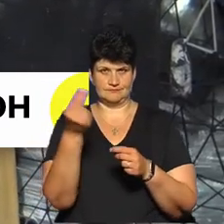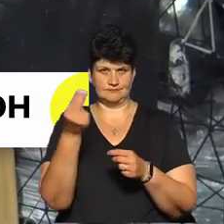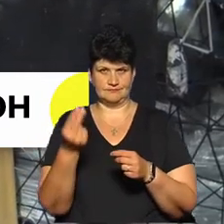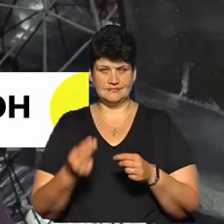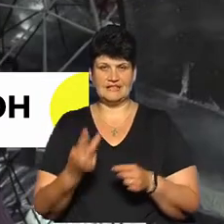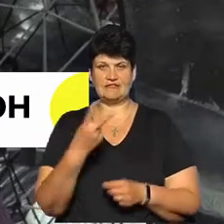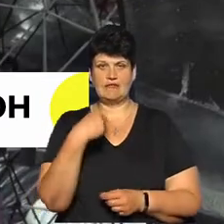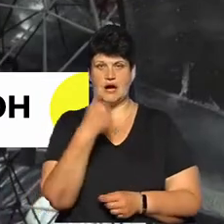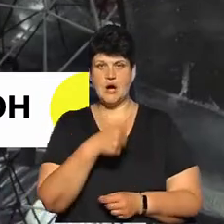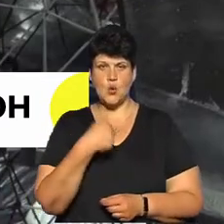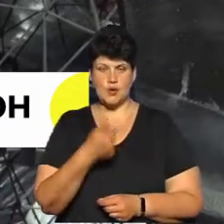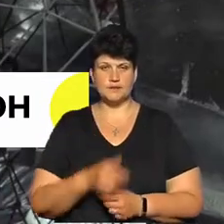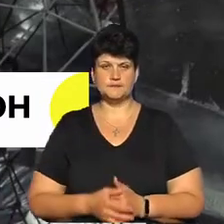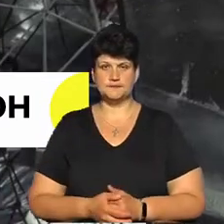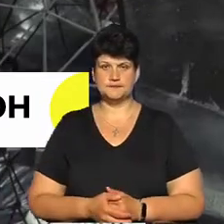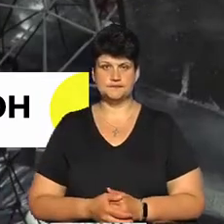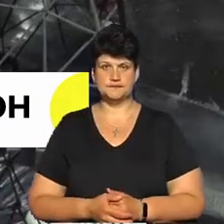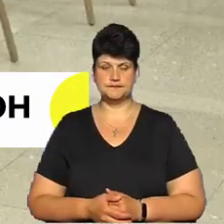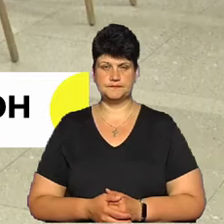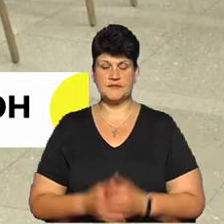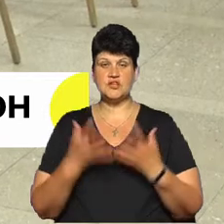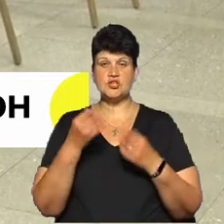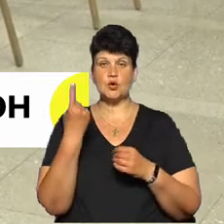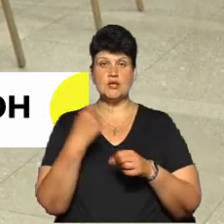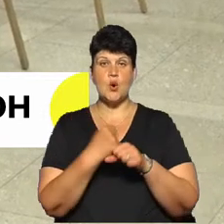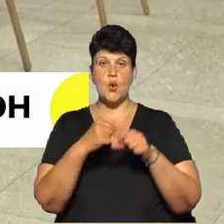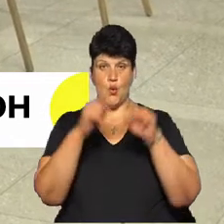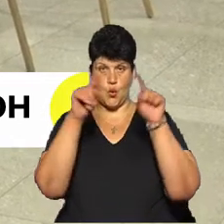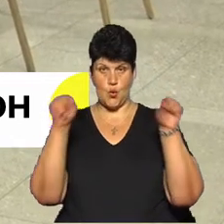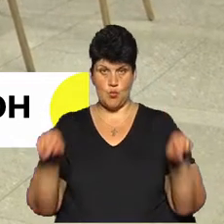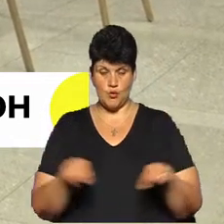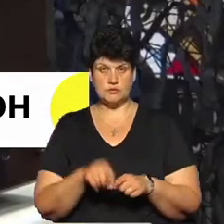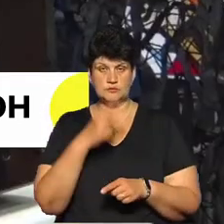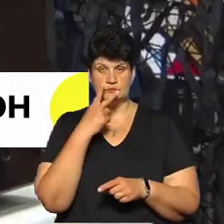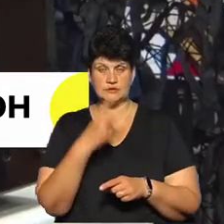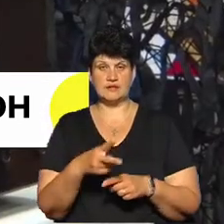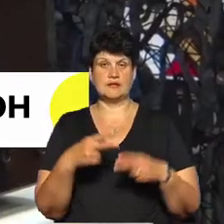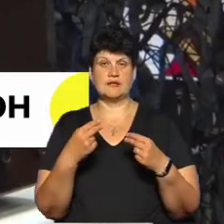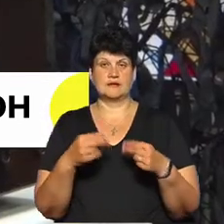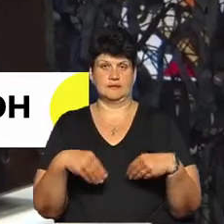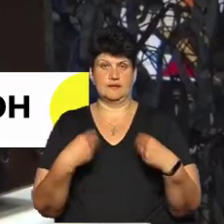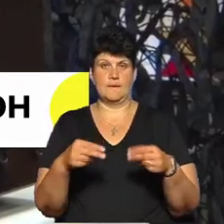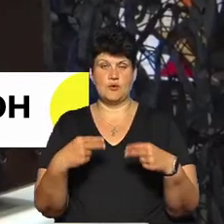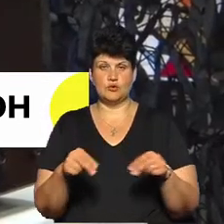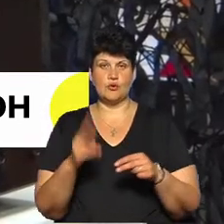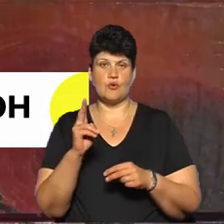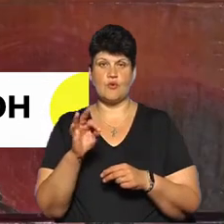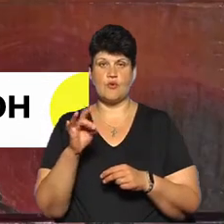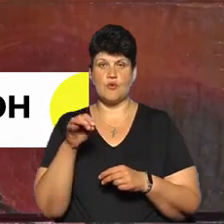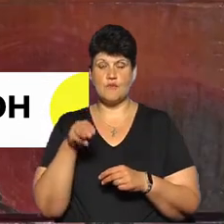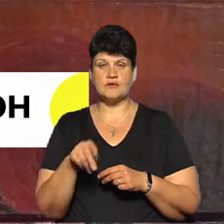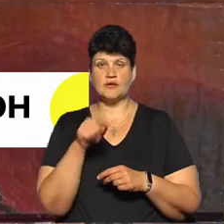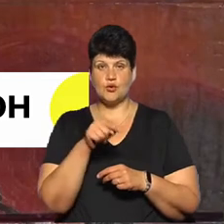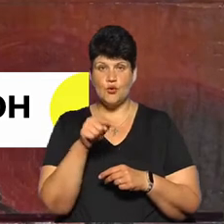штабу правий сектор Володимир Мричко. Ще одна робота, яку представили на аукціоні – розмальований короб. На ньому волонтерка Олена